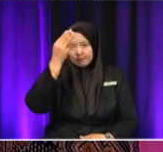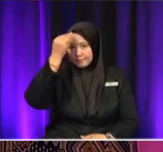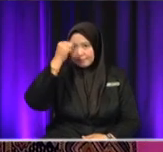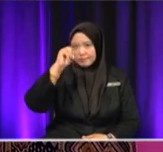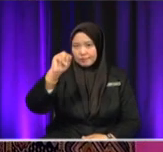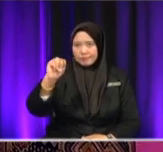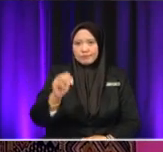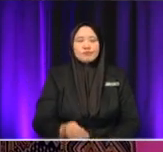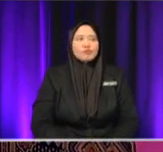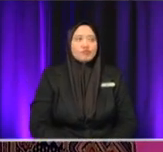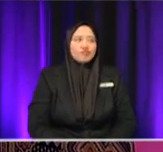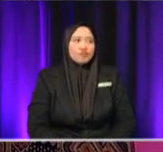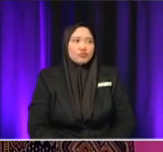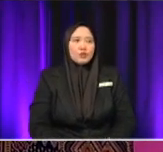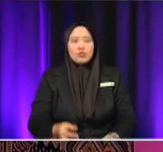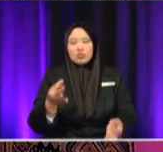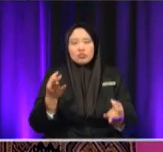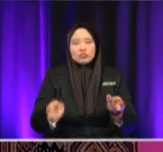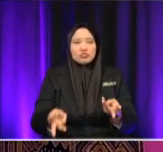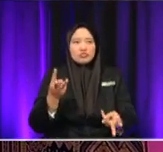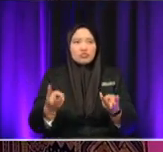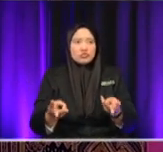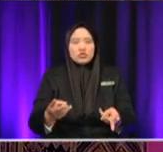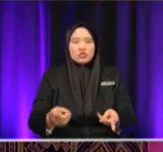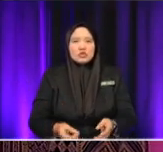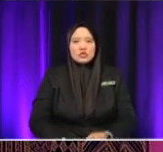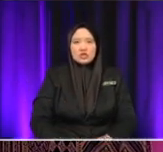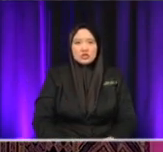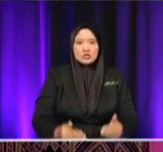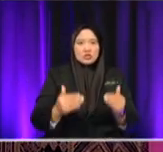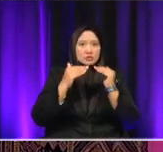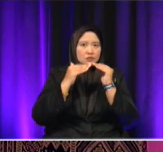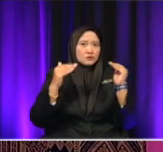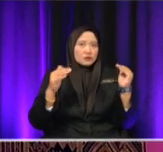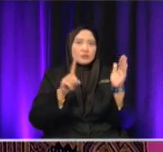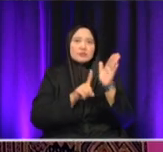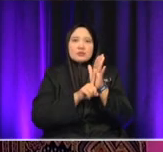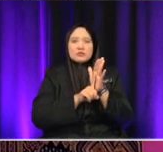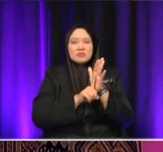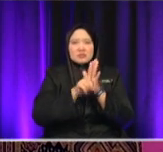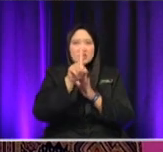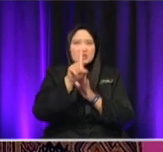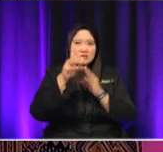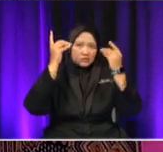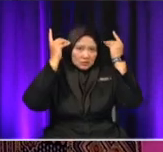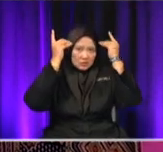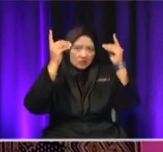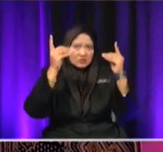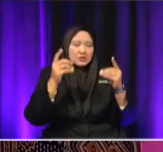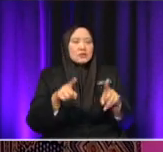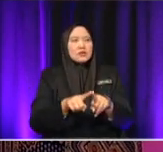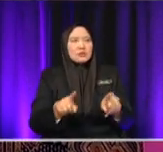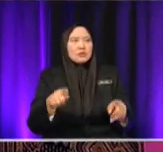tinggi taraf pendidikan dan sebagainya daripada suami seterusnya isi penuhlah ataupun